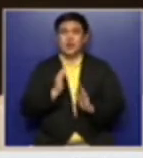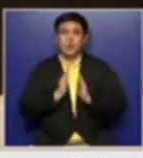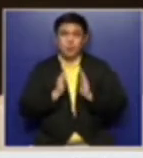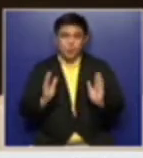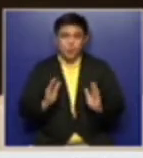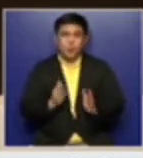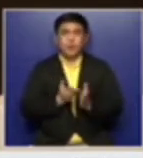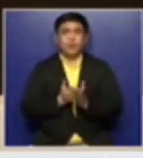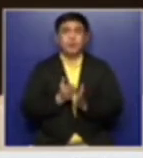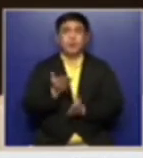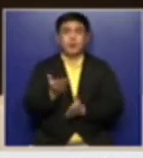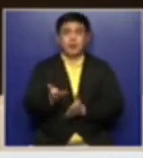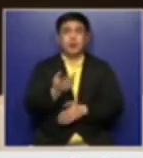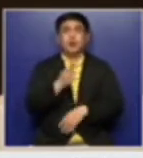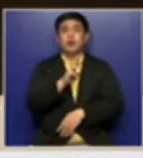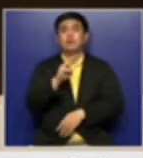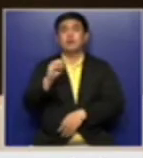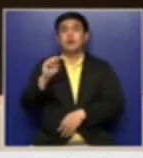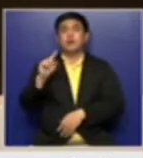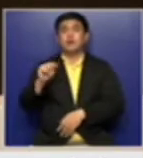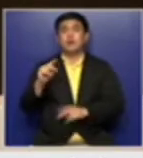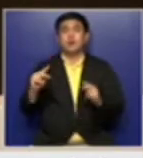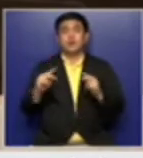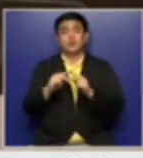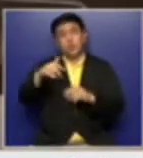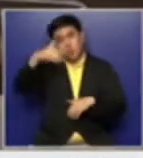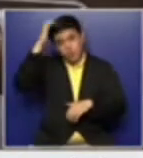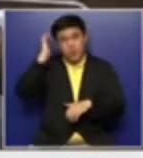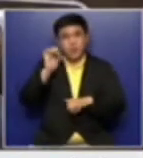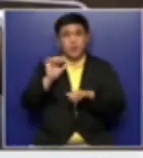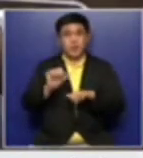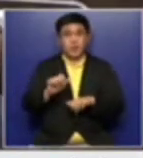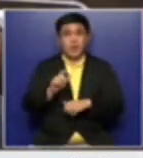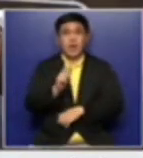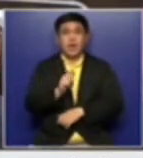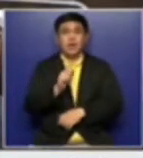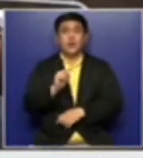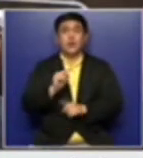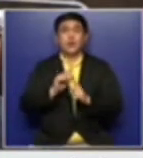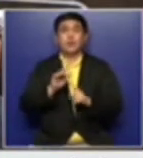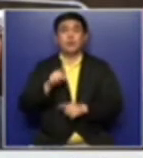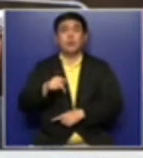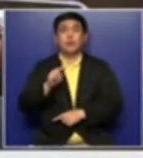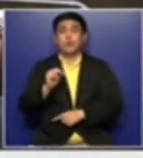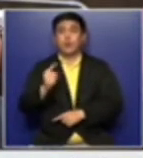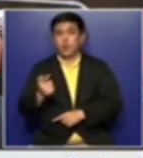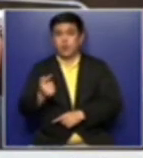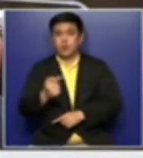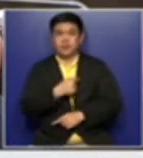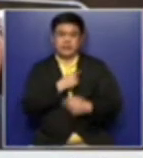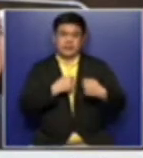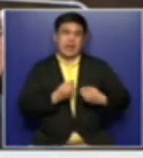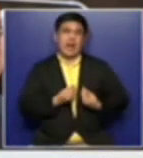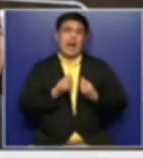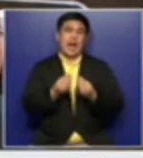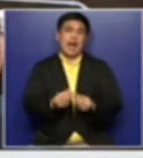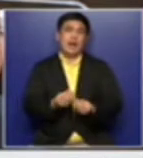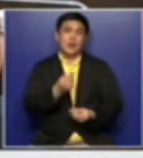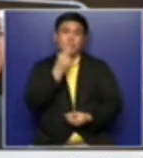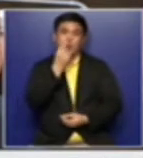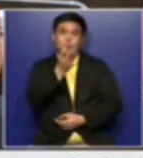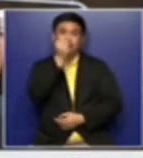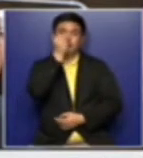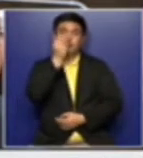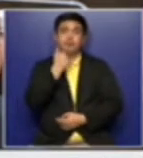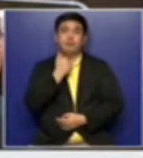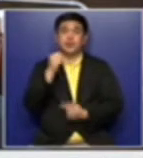ท่านรัฐมนตรีว่าการกระทรวงมหาดไทยนะครับท่านพลเอกอนุพงศ์เผ่าจินดามาให้กำลังใจอยู่ที่นี่รับฟังกับพวกเรา